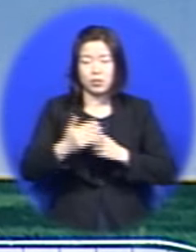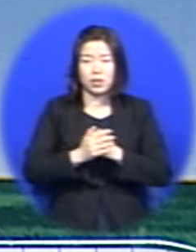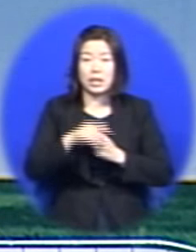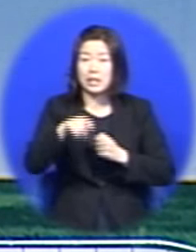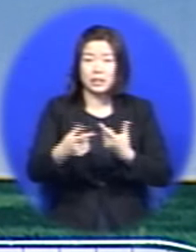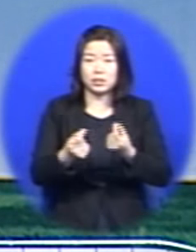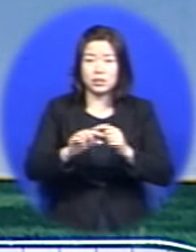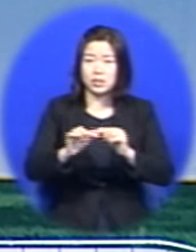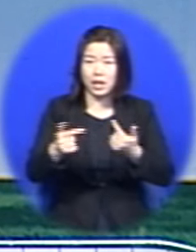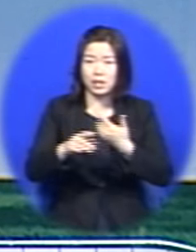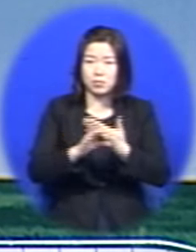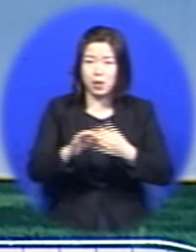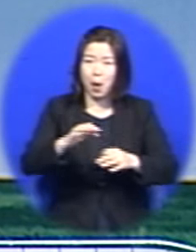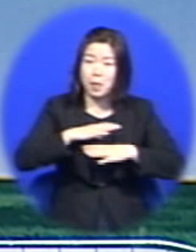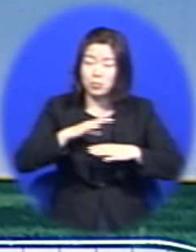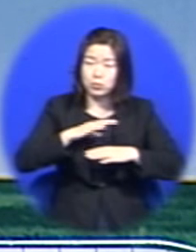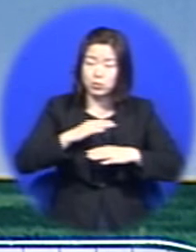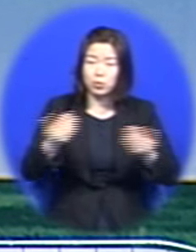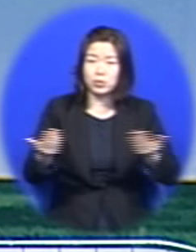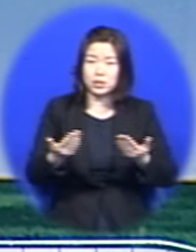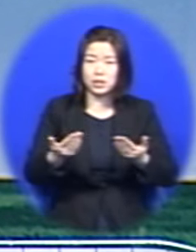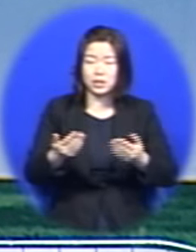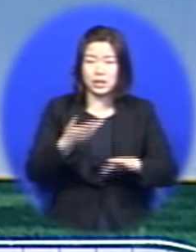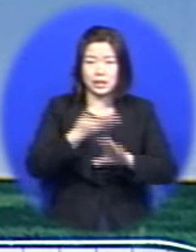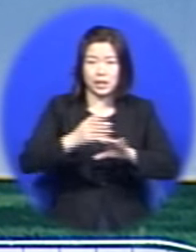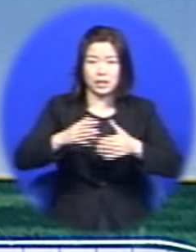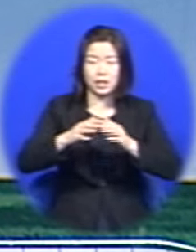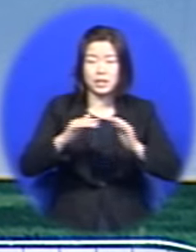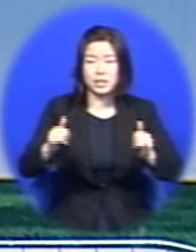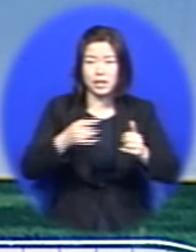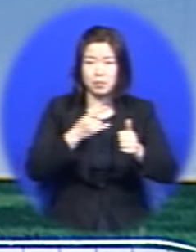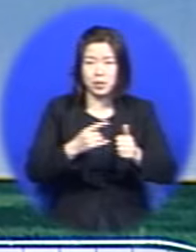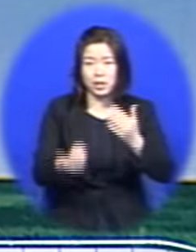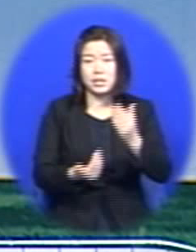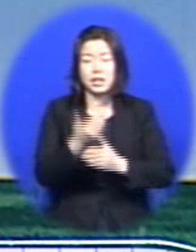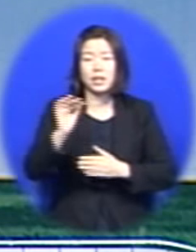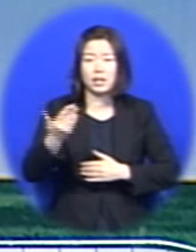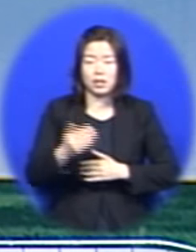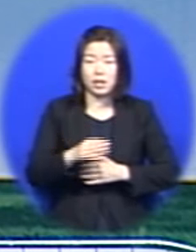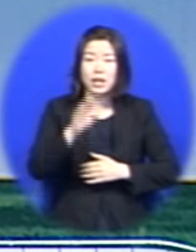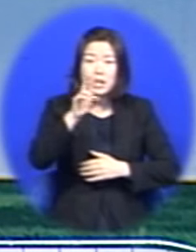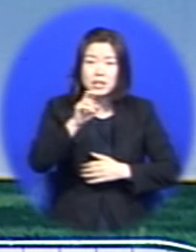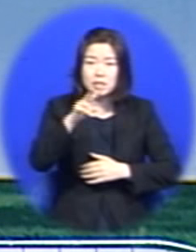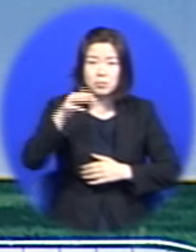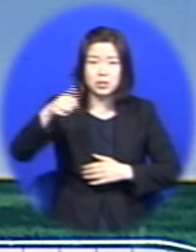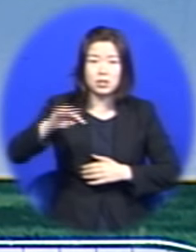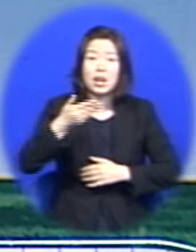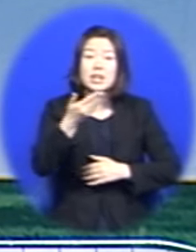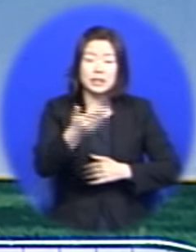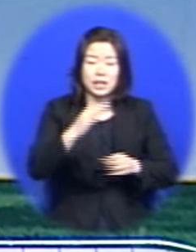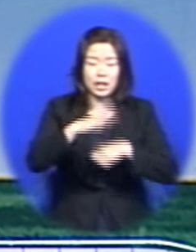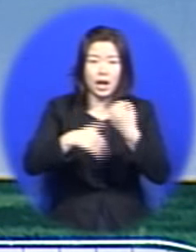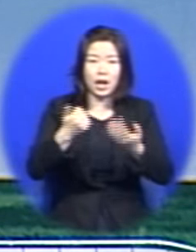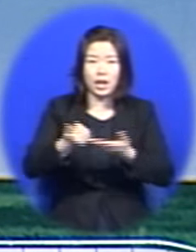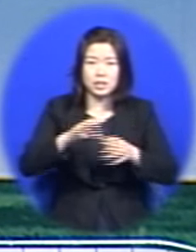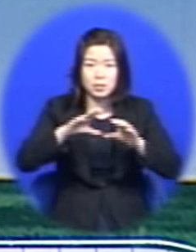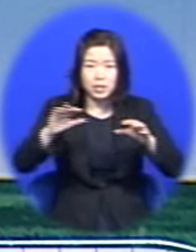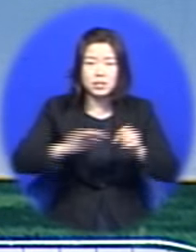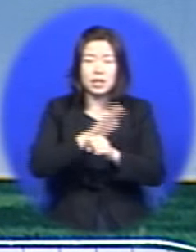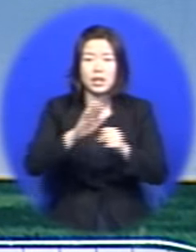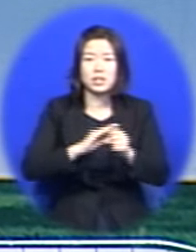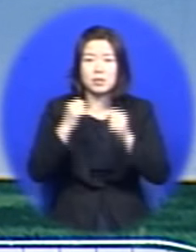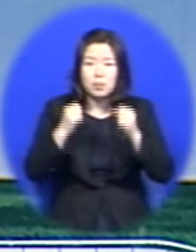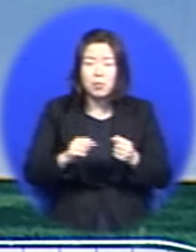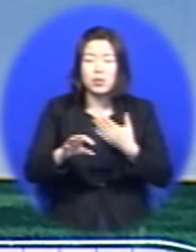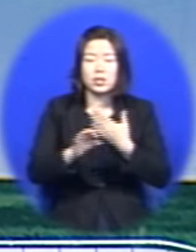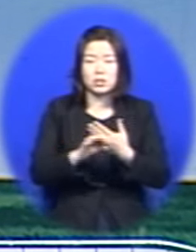그렇지 않으면 무서운 일이 이방인들에게 일어납니다. 22절이에요. 그대가 하나님의 인자하심에 머물러 있으면 하나님이